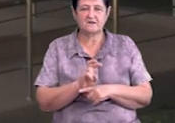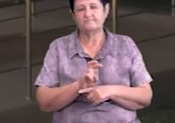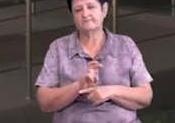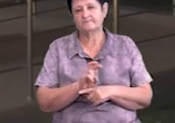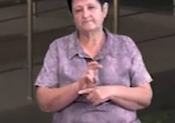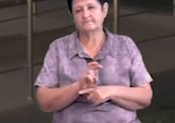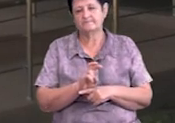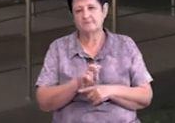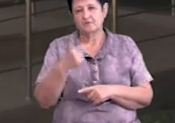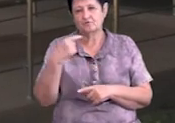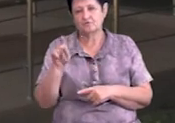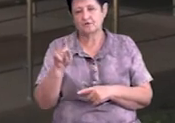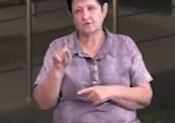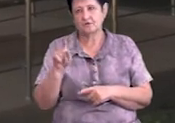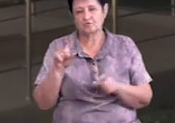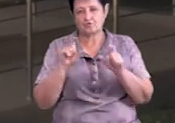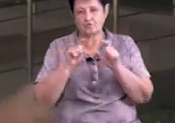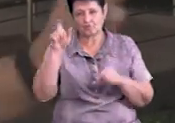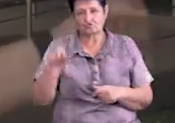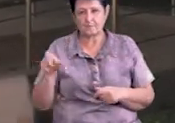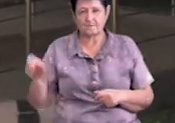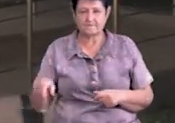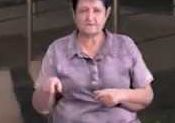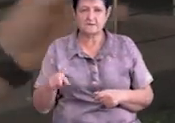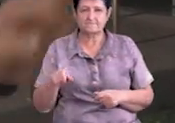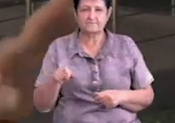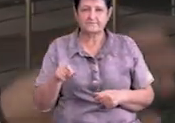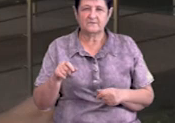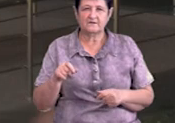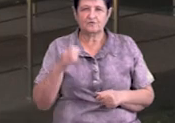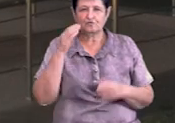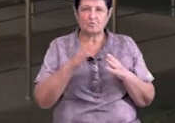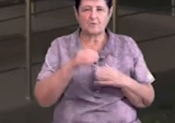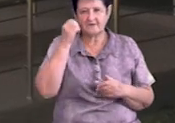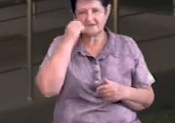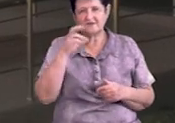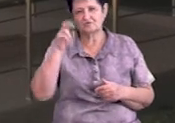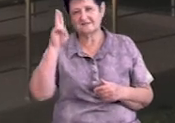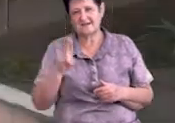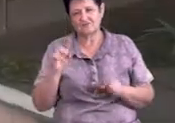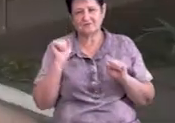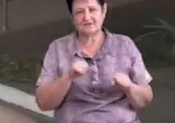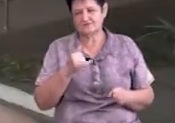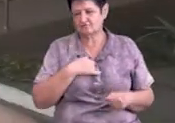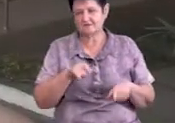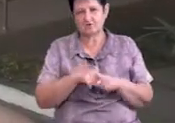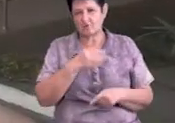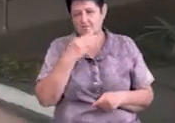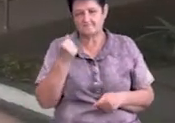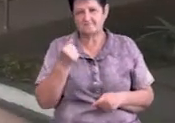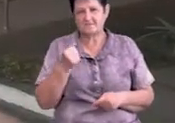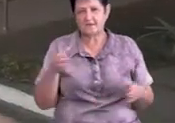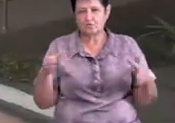сторонніми особами установи закладів соціального захисту, тобто домов пристарілих, там у нас цього також нема. Мобільна група